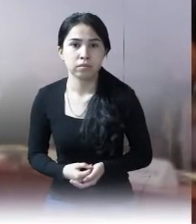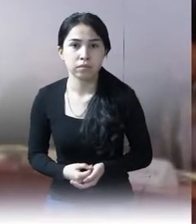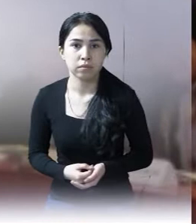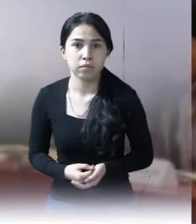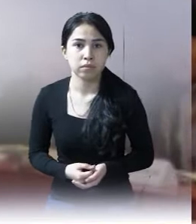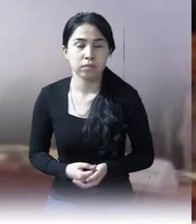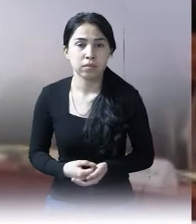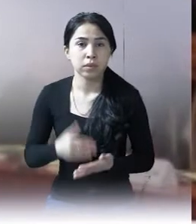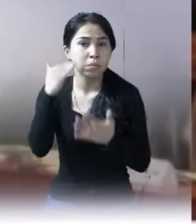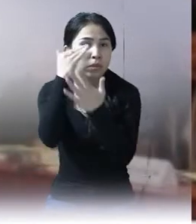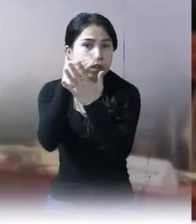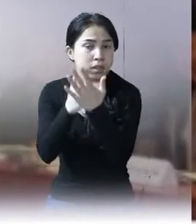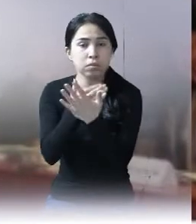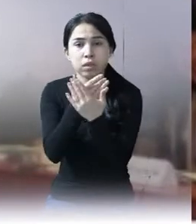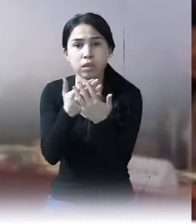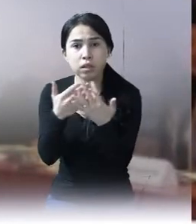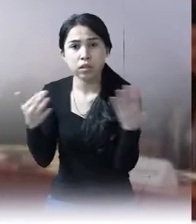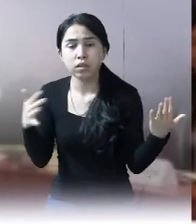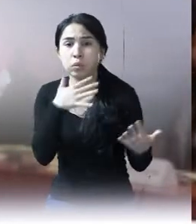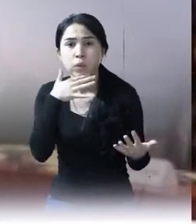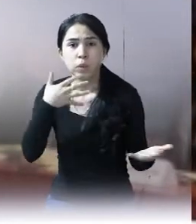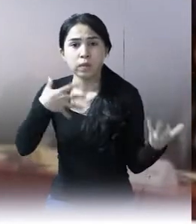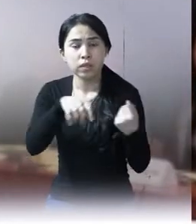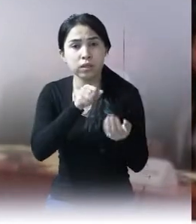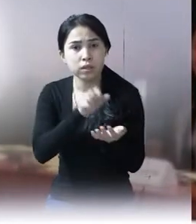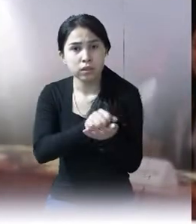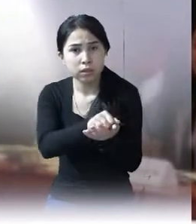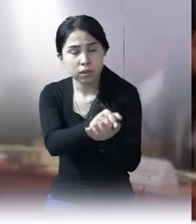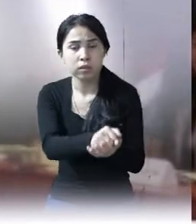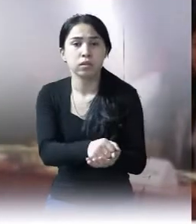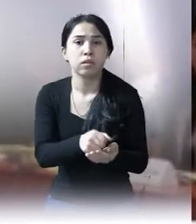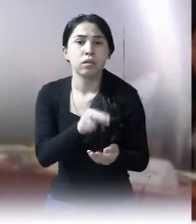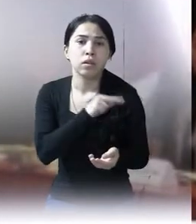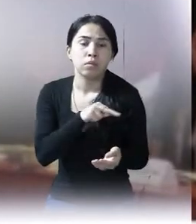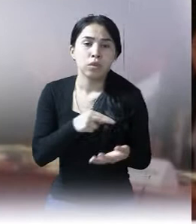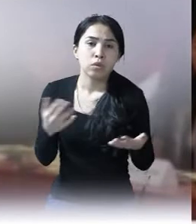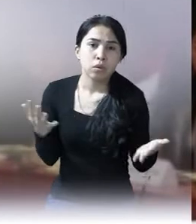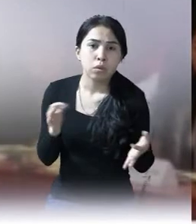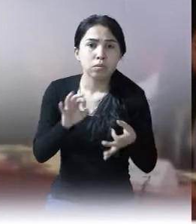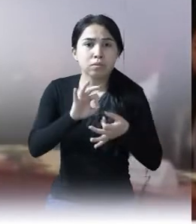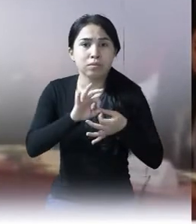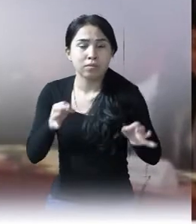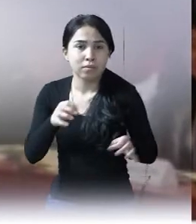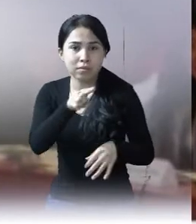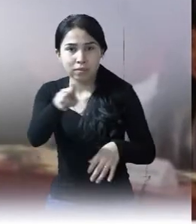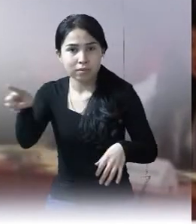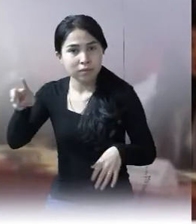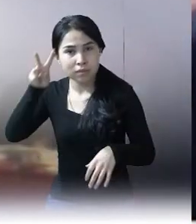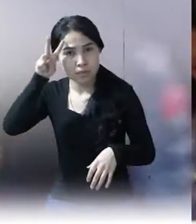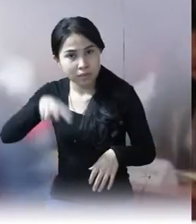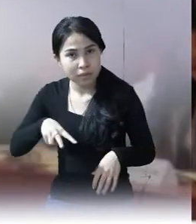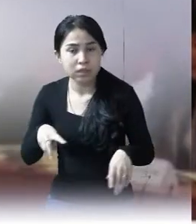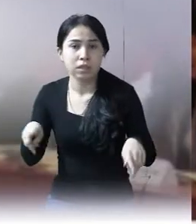болмайды. Осындай бағдарламаларды көруге, оны білуге, танысуға, қандай жұмыстар жасалып жатқандықтарымен танысуға. Сол себептен